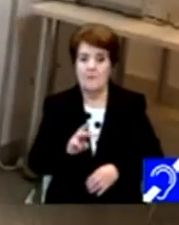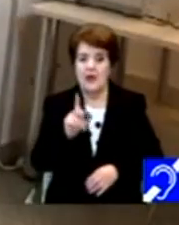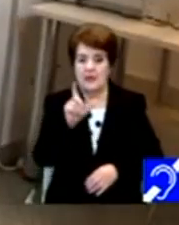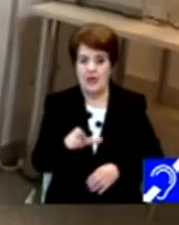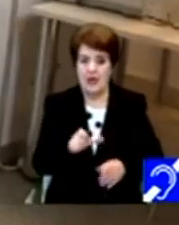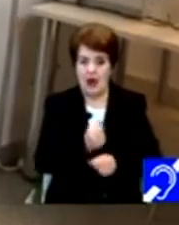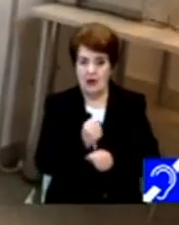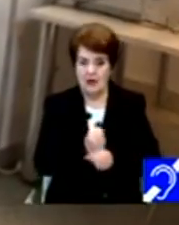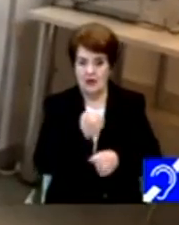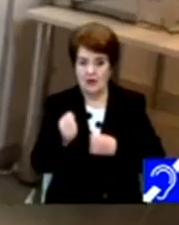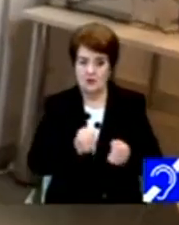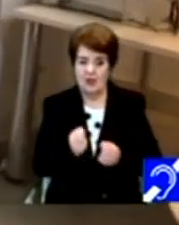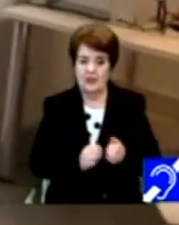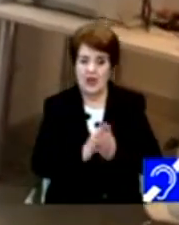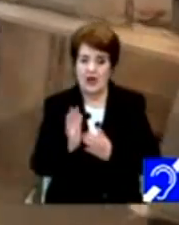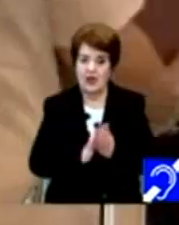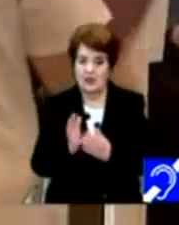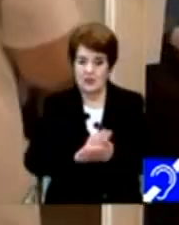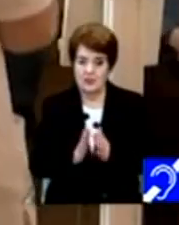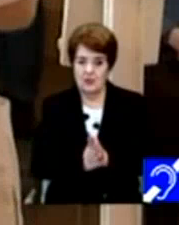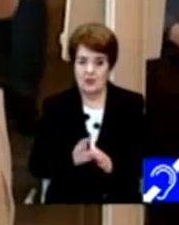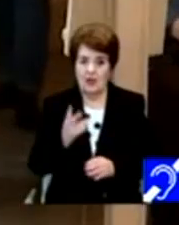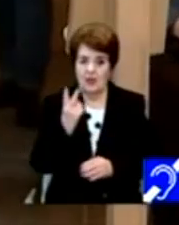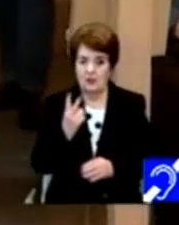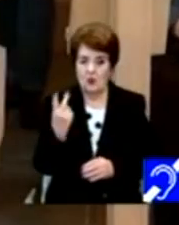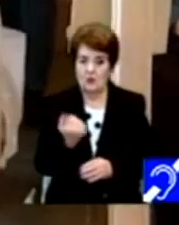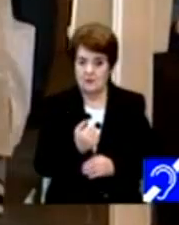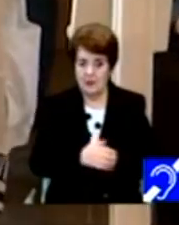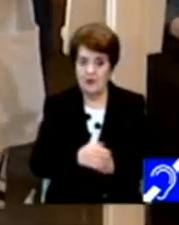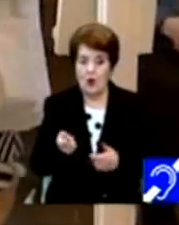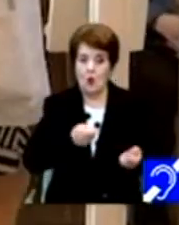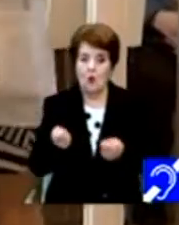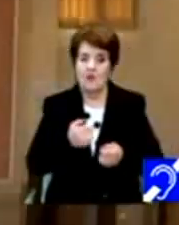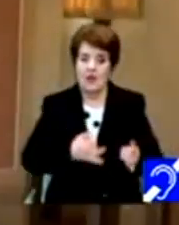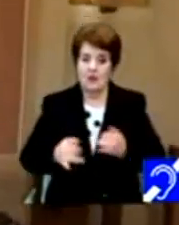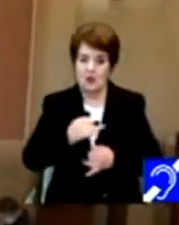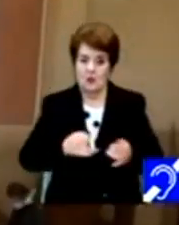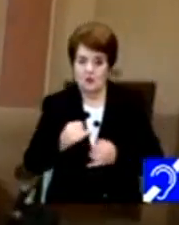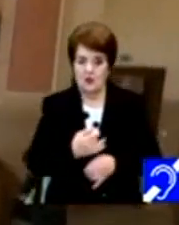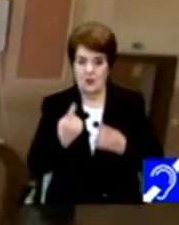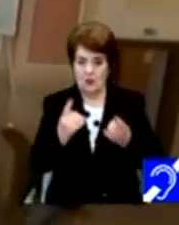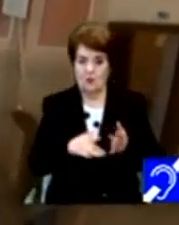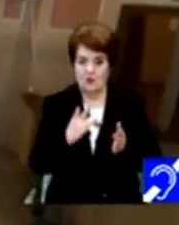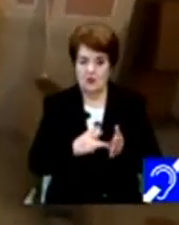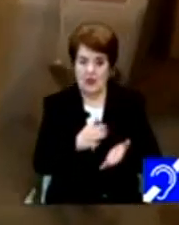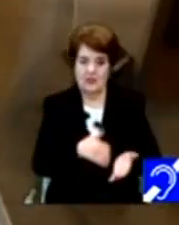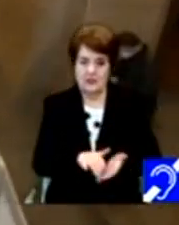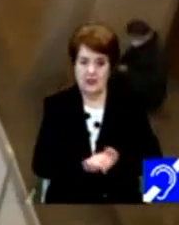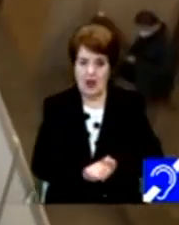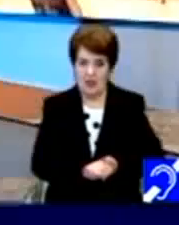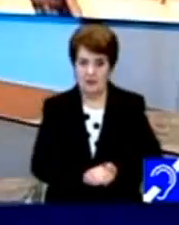a fost decisă încă creșterea frecvenței testărilor la 2 pe săptămână, dar guvernul negociază cu marile centrale sindicale.